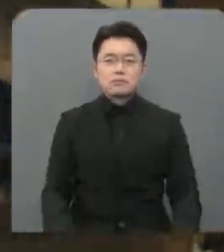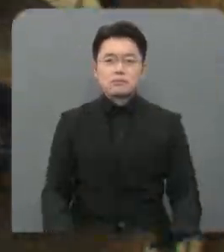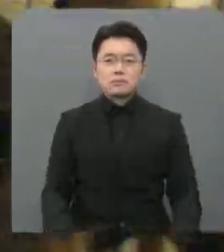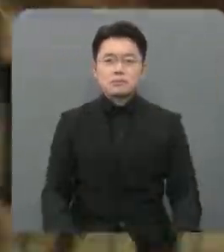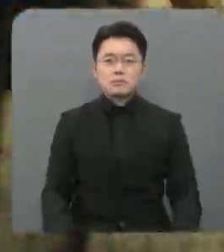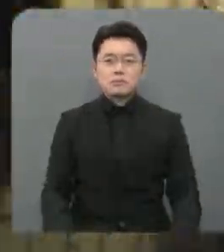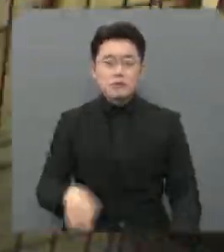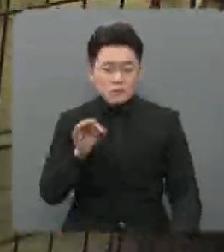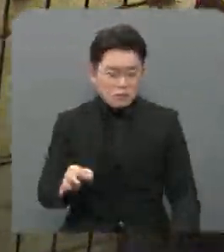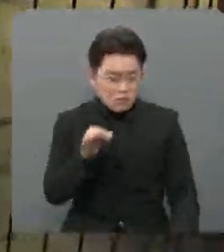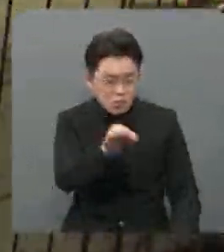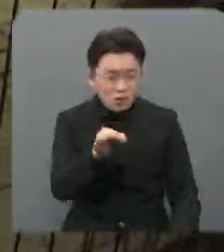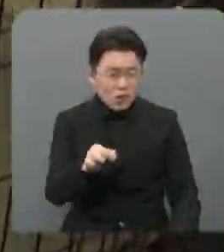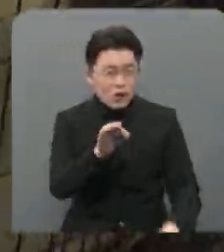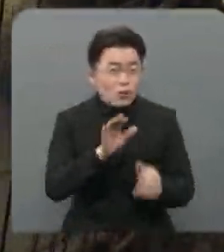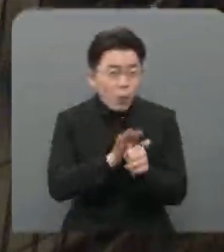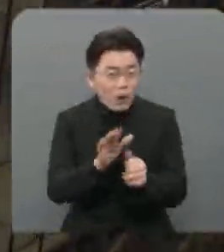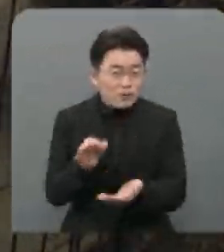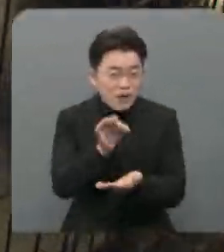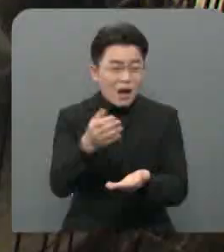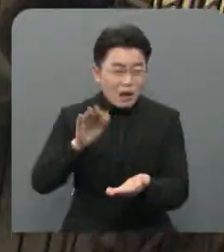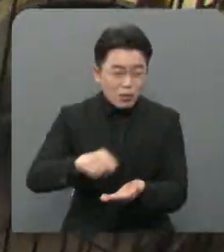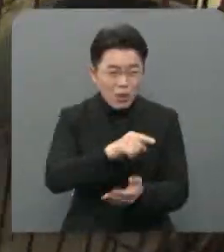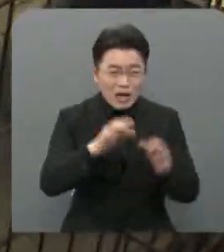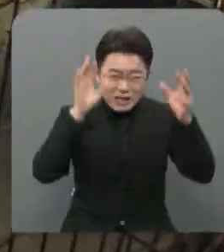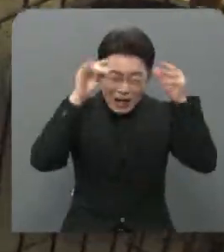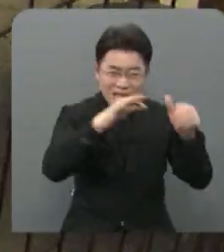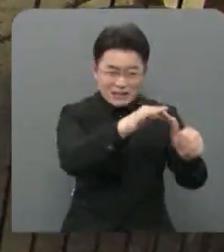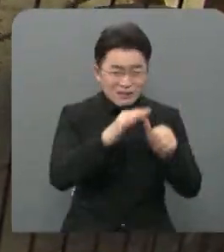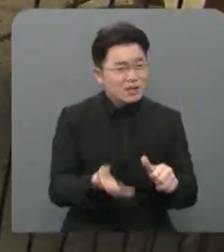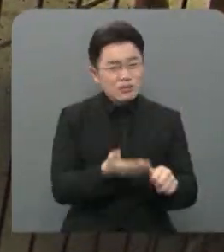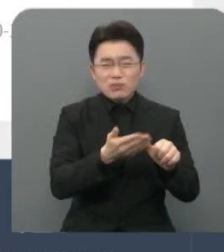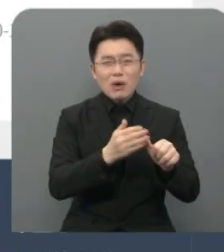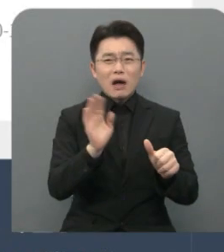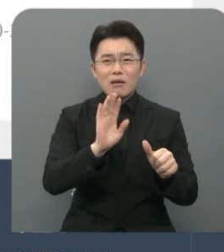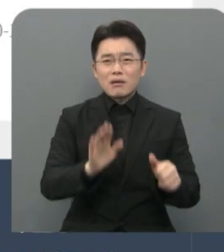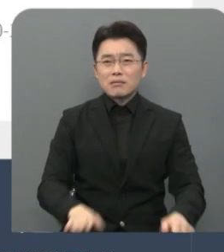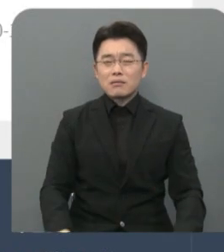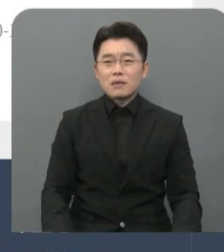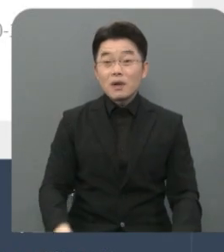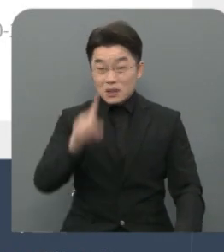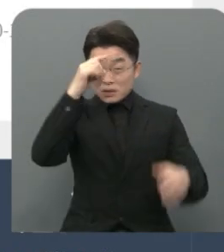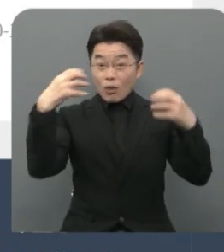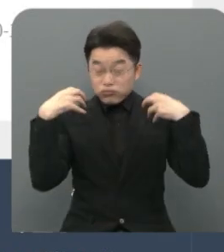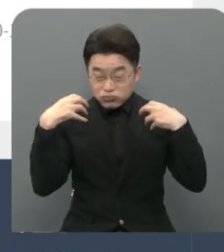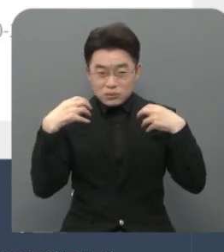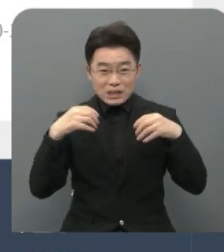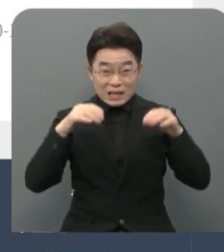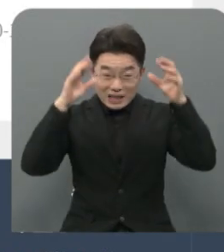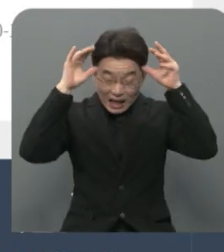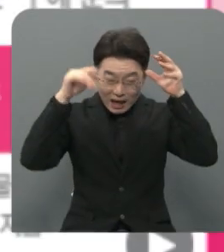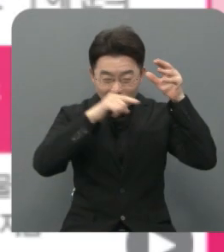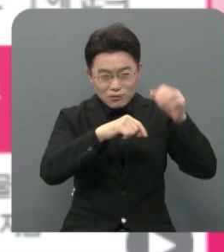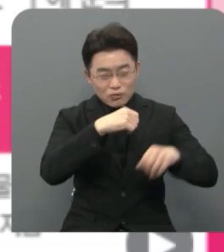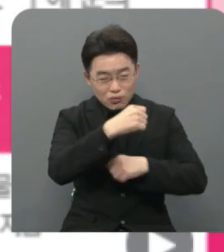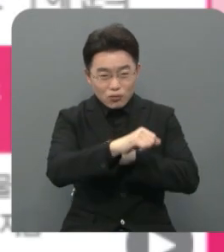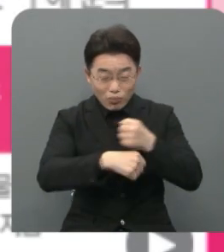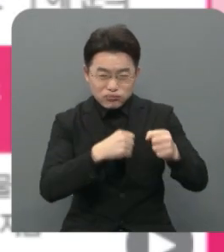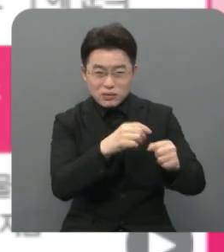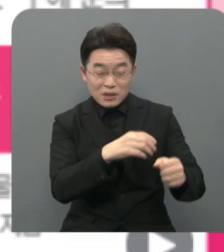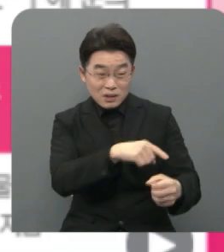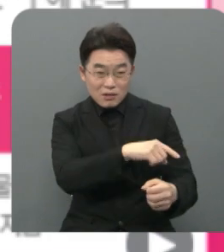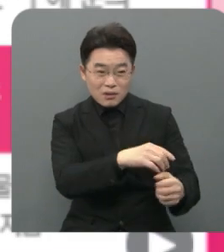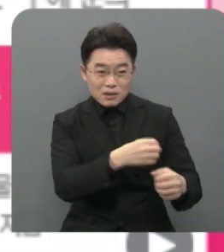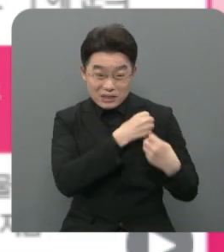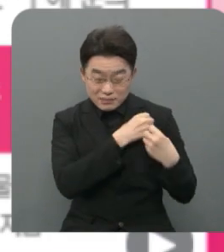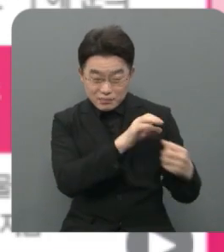비용을 들여도 유기견 문제가 해결되지 않고 있는 이유 중 하나입니다. 정부는 유기동물 입양률을 높이기 위해 2년